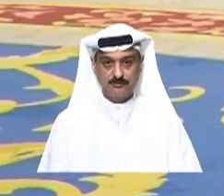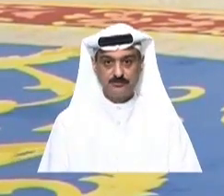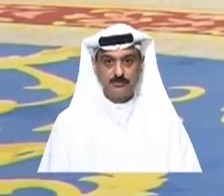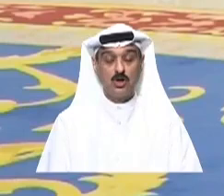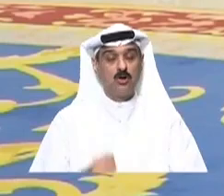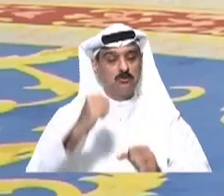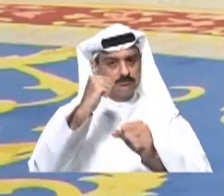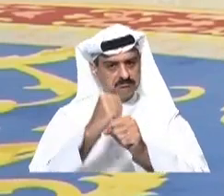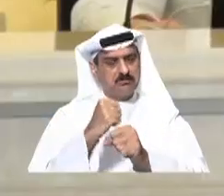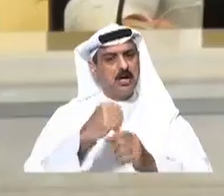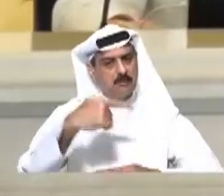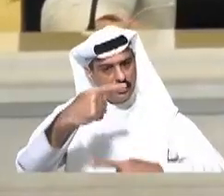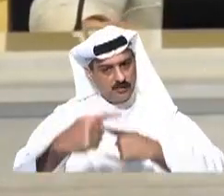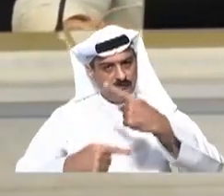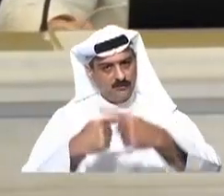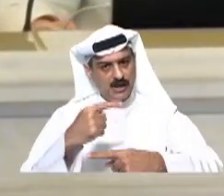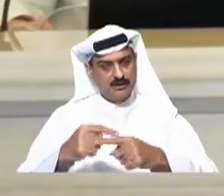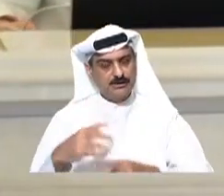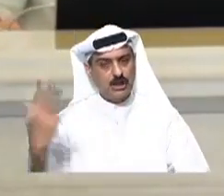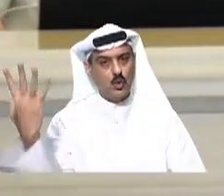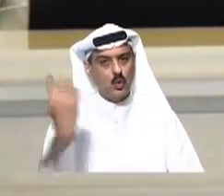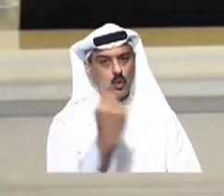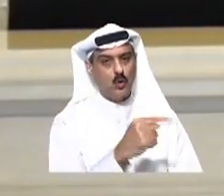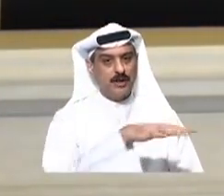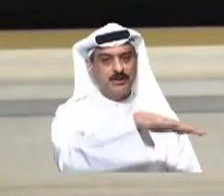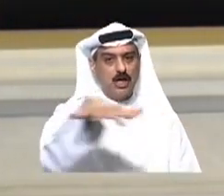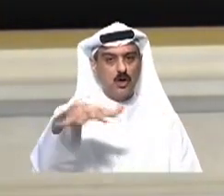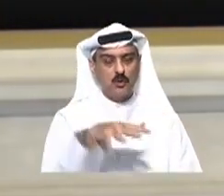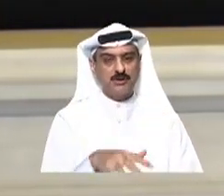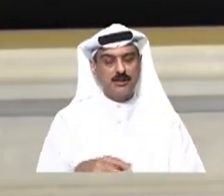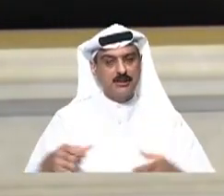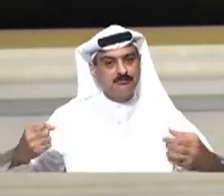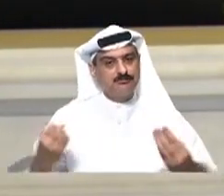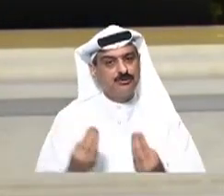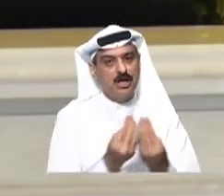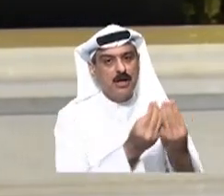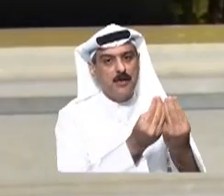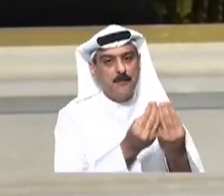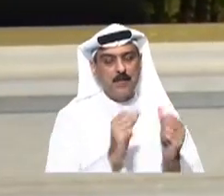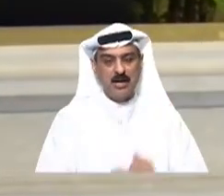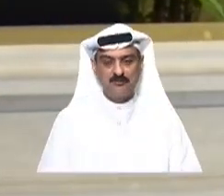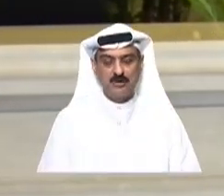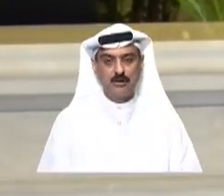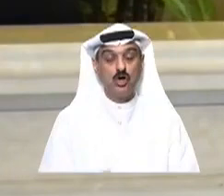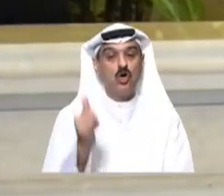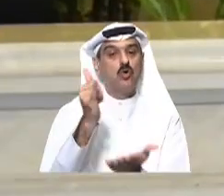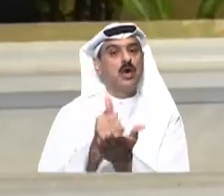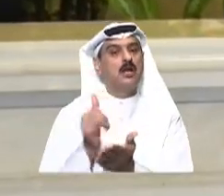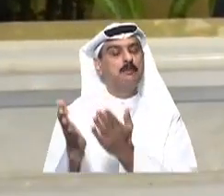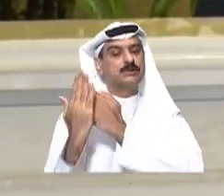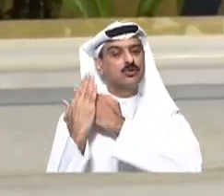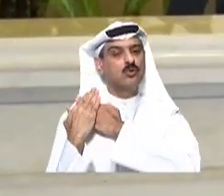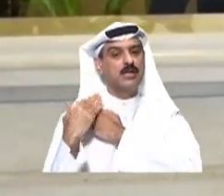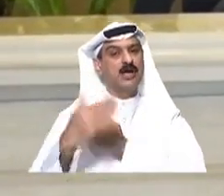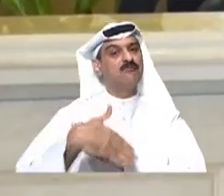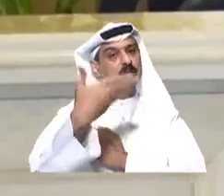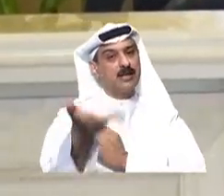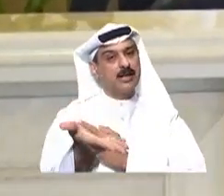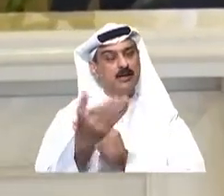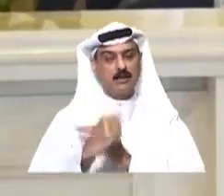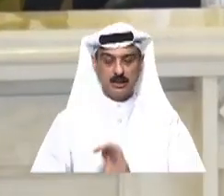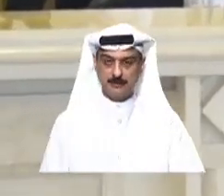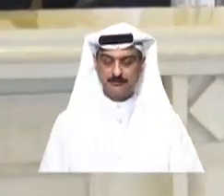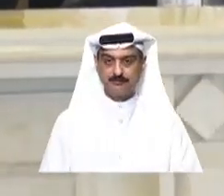الوطنية والالتفاف حول القيادة السياسية وتحمل المسؤولية الوطنية في المرحلة القادمة